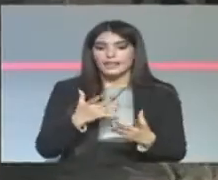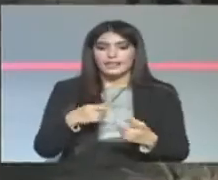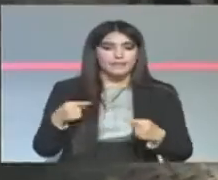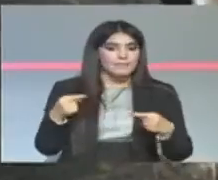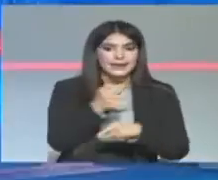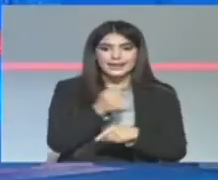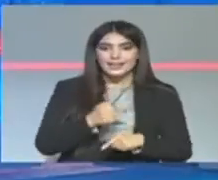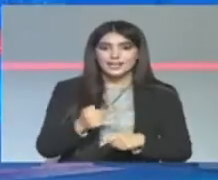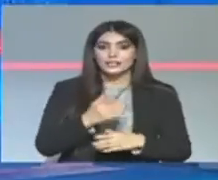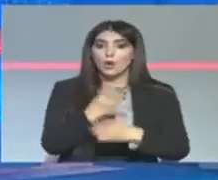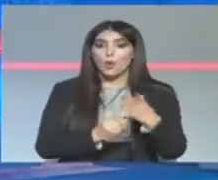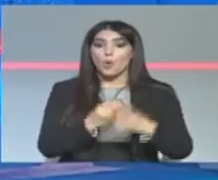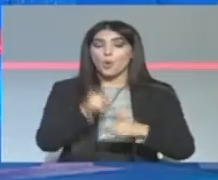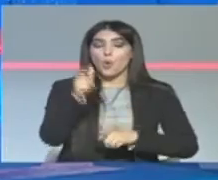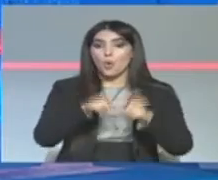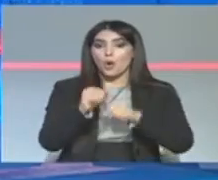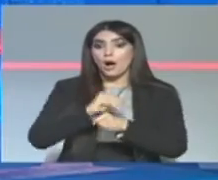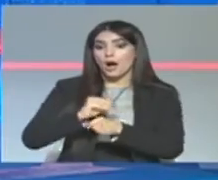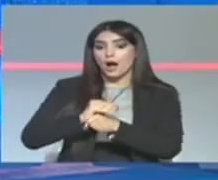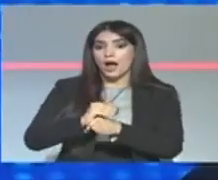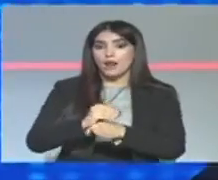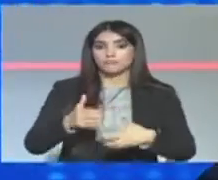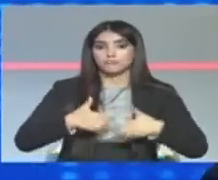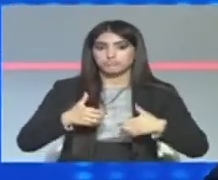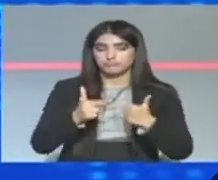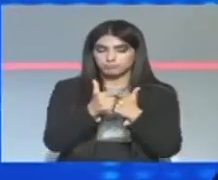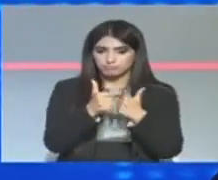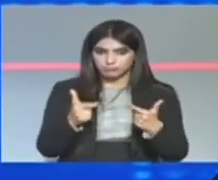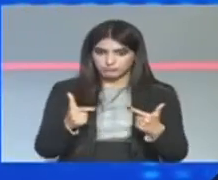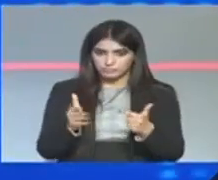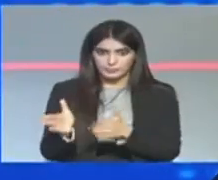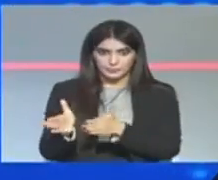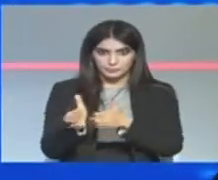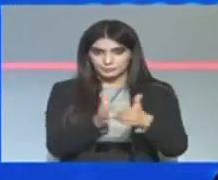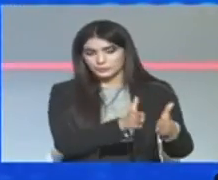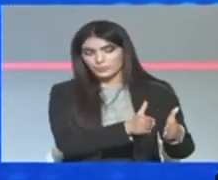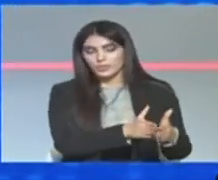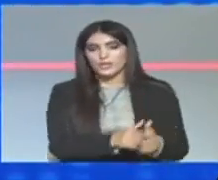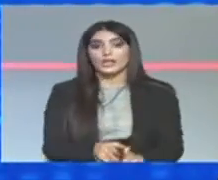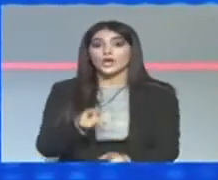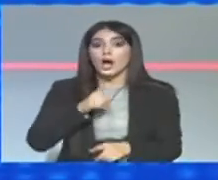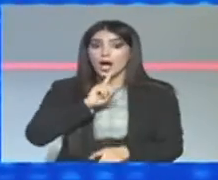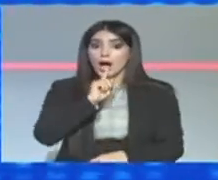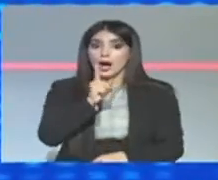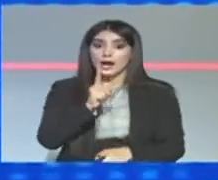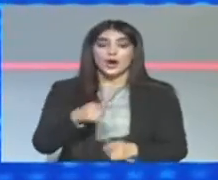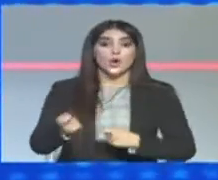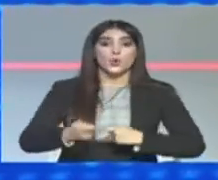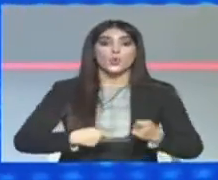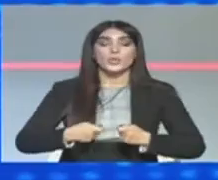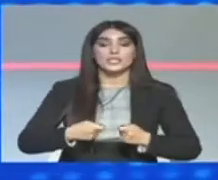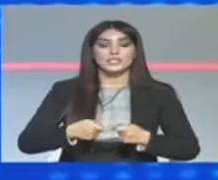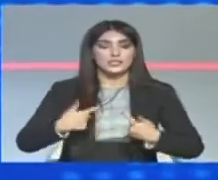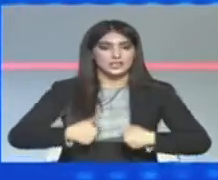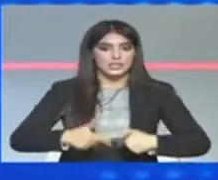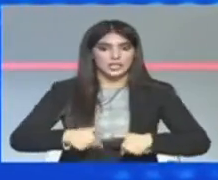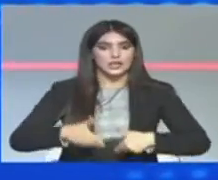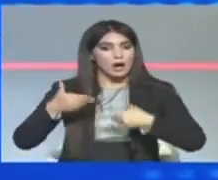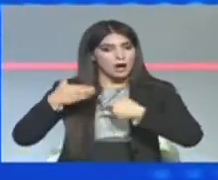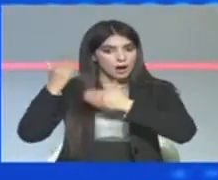وعزوف المربين عن هذا النشاط اثر صدور قرار وزير التجاره وتنميه الصادرات